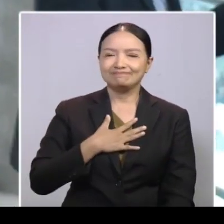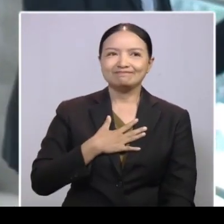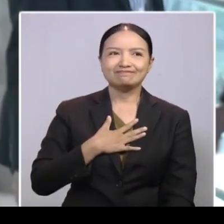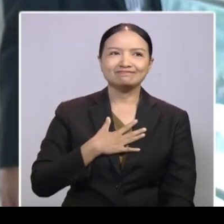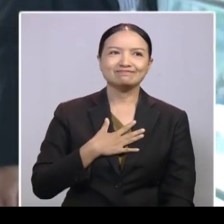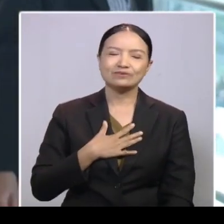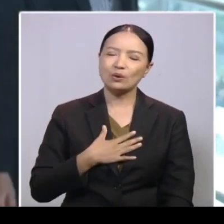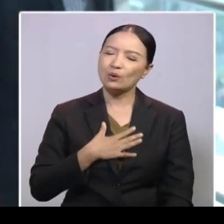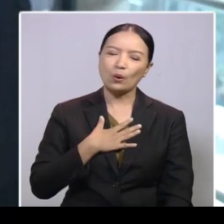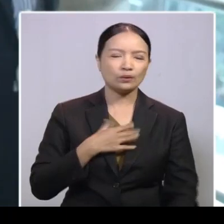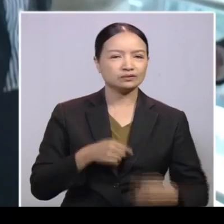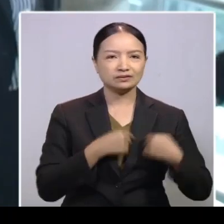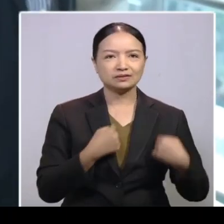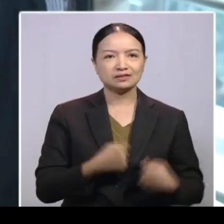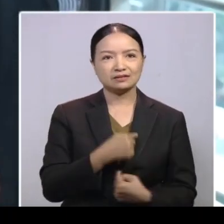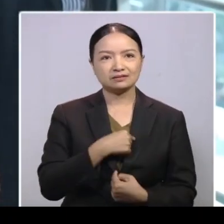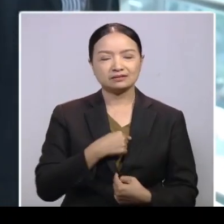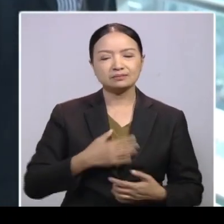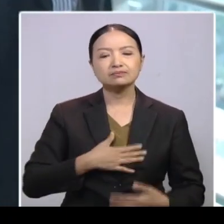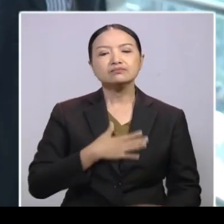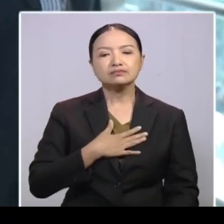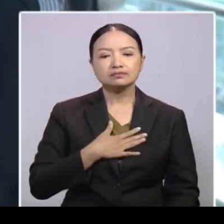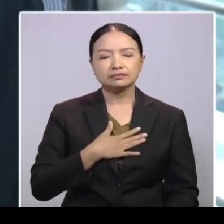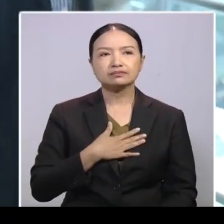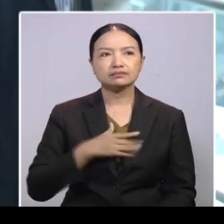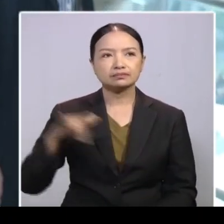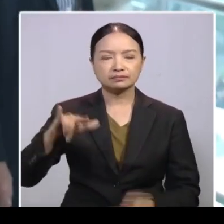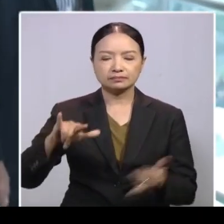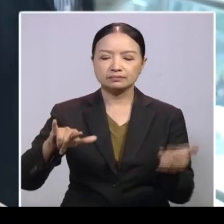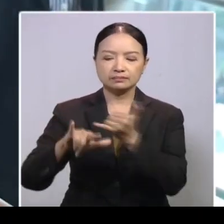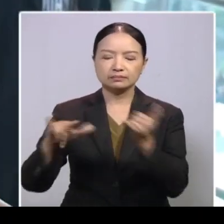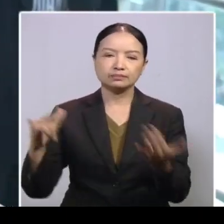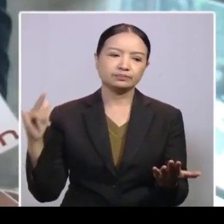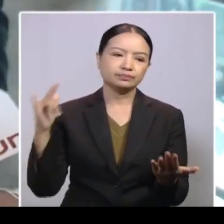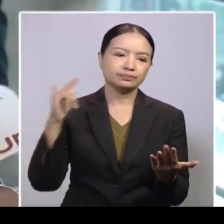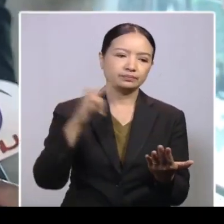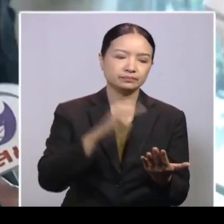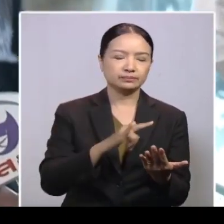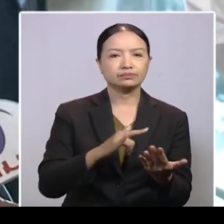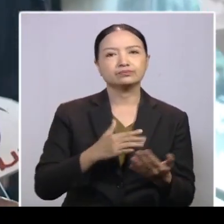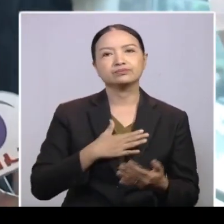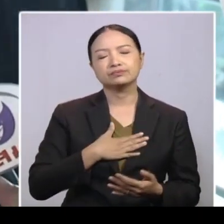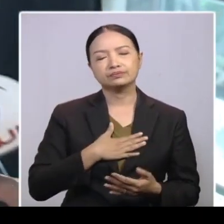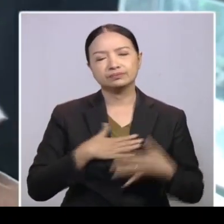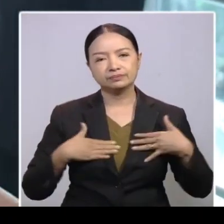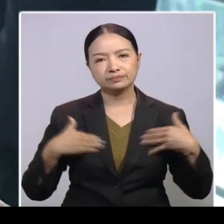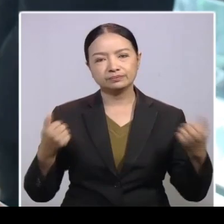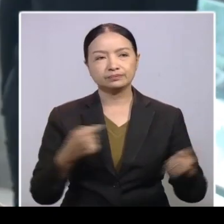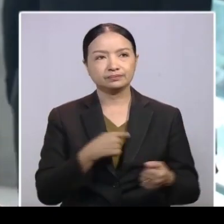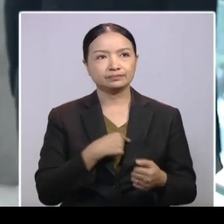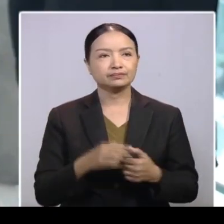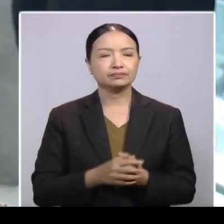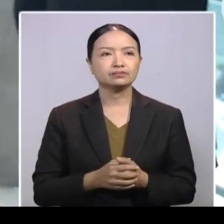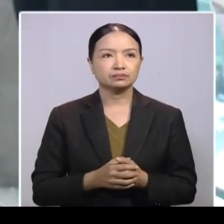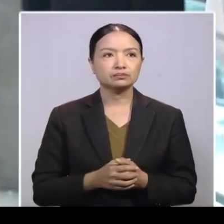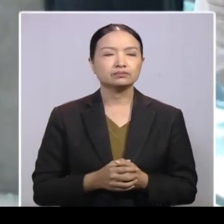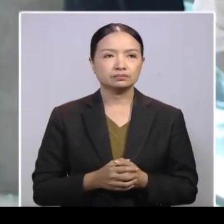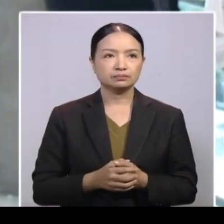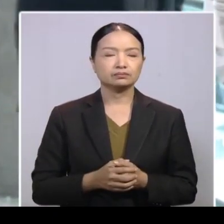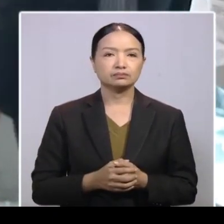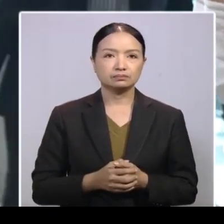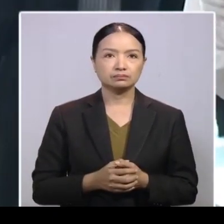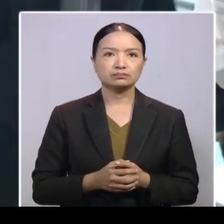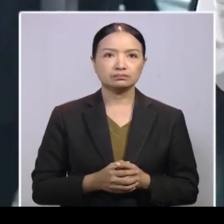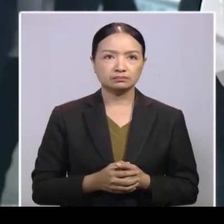ได้โล่งใจพอออกจากจุดได้แล้วก็พอขึ้นเครื่องก็โล่งใจกันละ ถ้าเหตุก สงบครอบครัวอยากเขาอยากจะกลับ